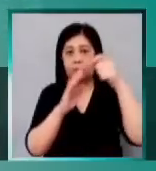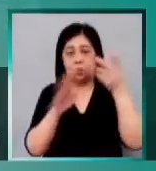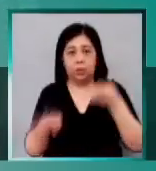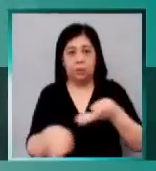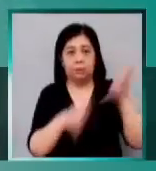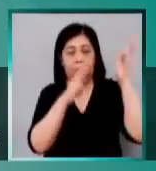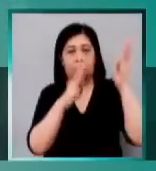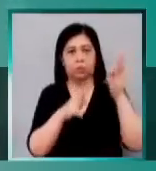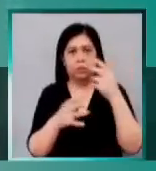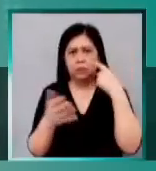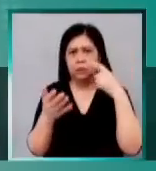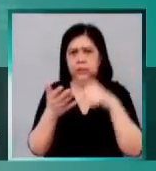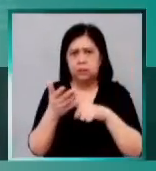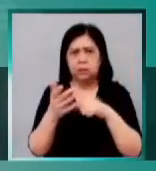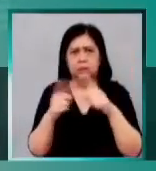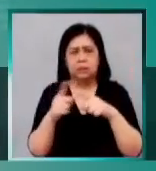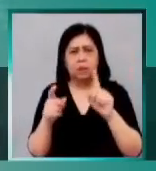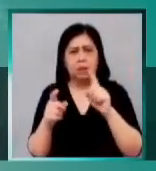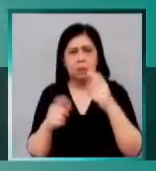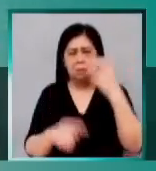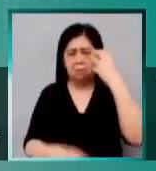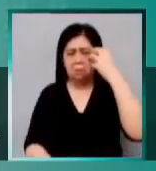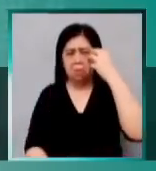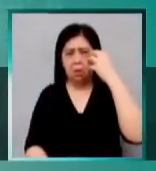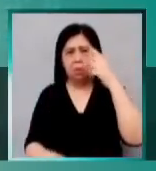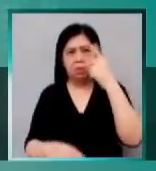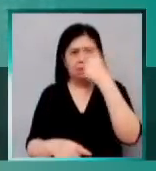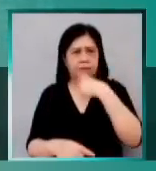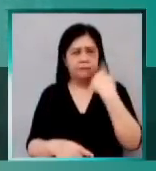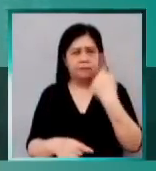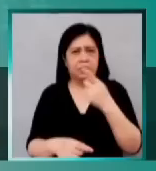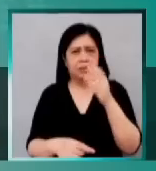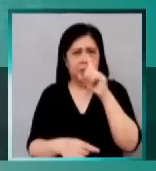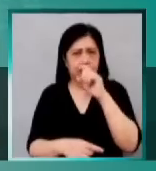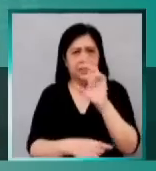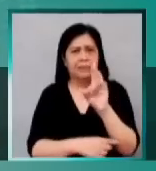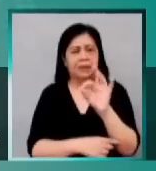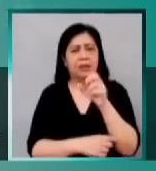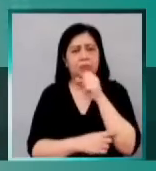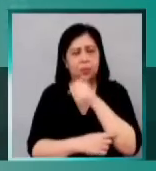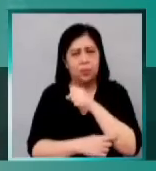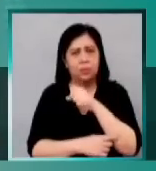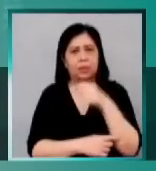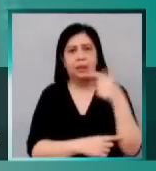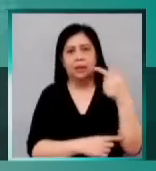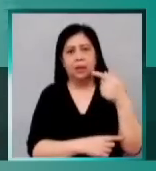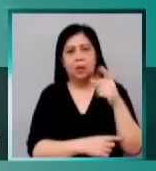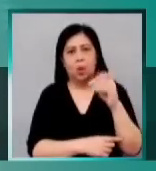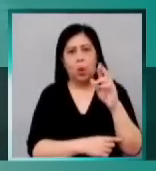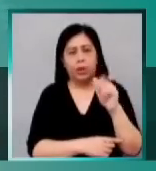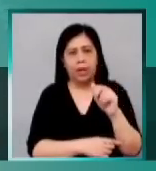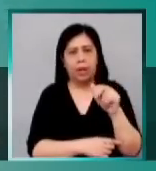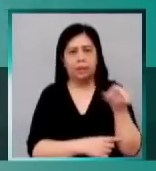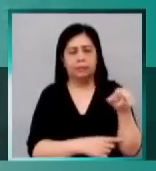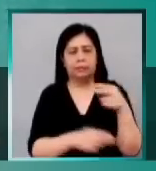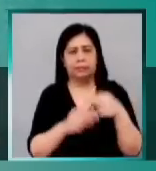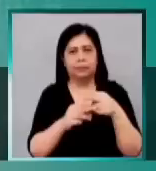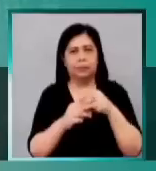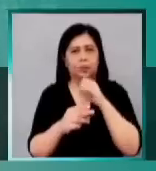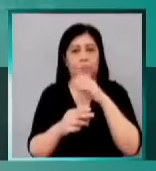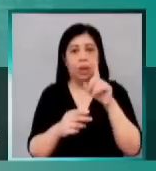ang malaking pasa sa mukha ng 79 years old na si Gloria Luz Isar. Resulta raw yan